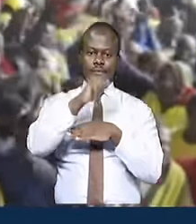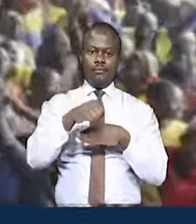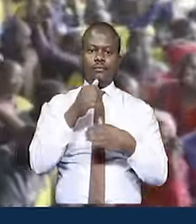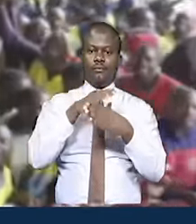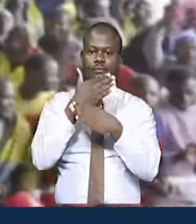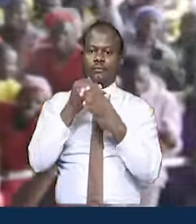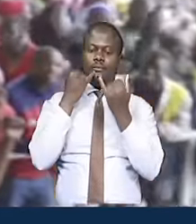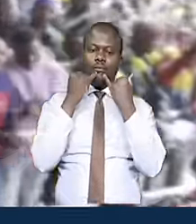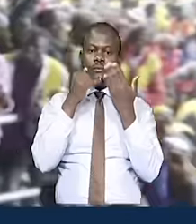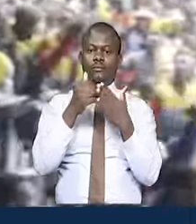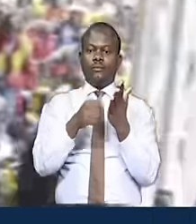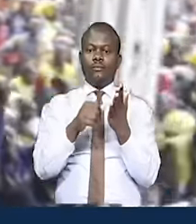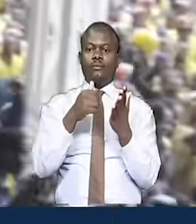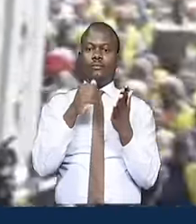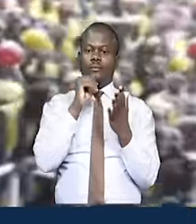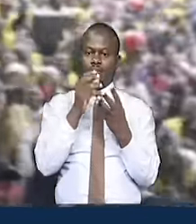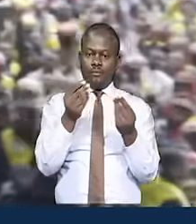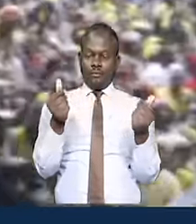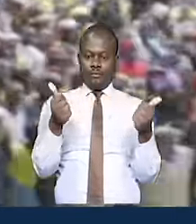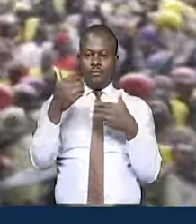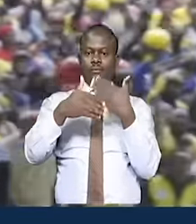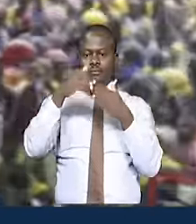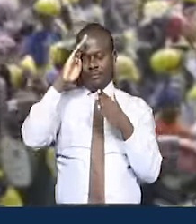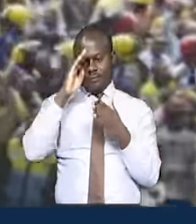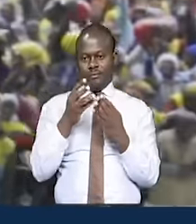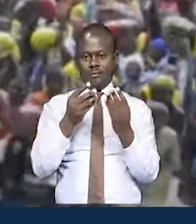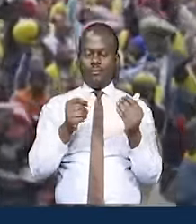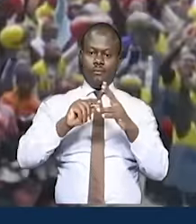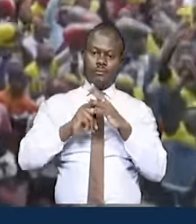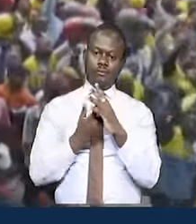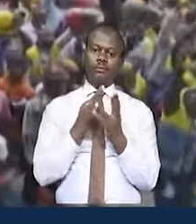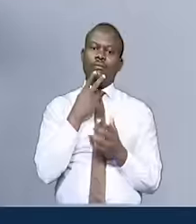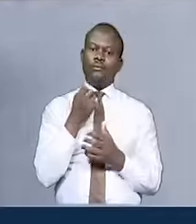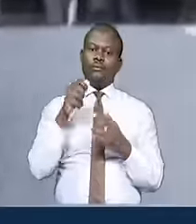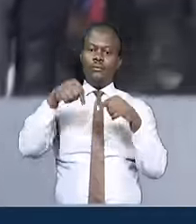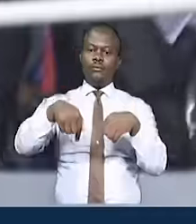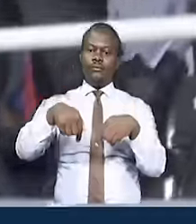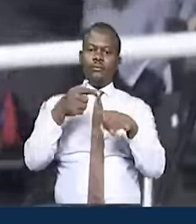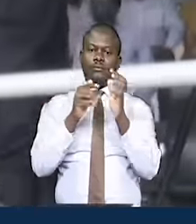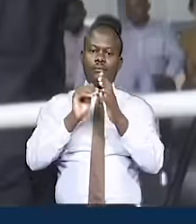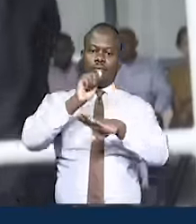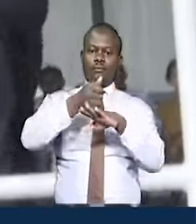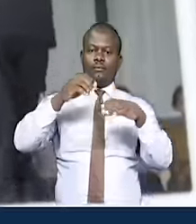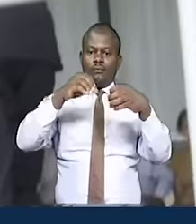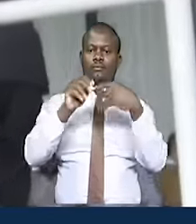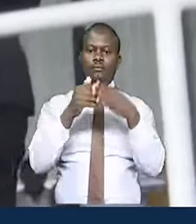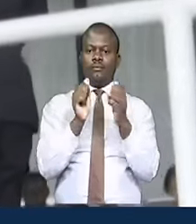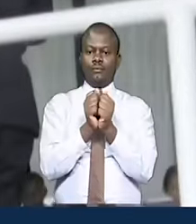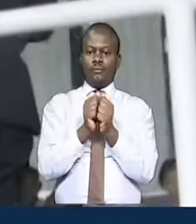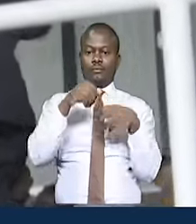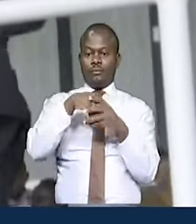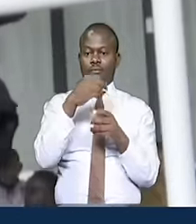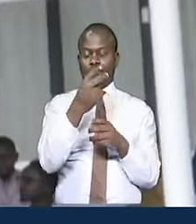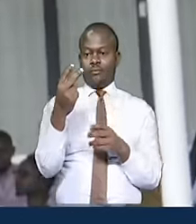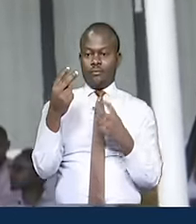abafite ibibazo bitakemuriwe muri inama bakegera polisi ikabikemura uhereye kuri uyu wa kabiri Hanashyizweho itsinda ry'abantu 10 barimo babiri